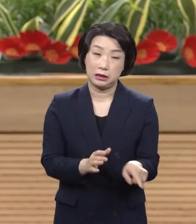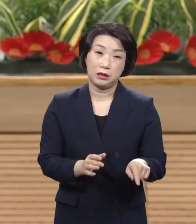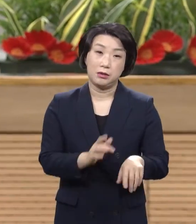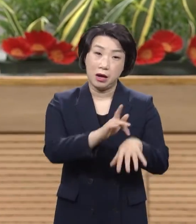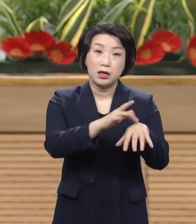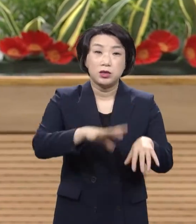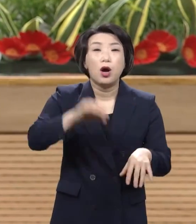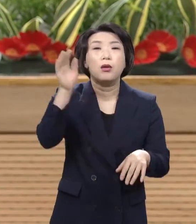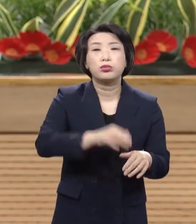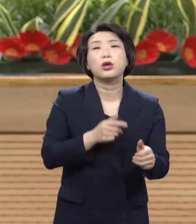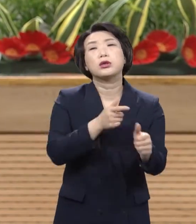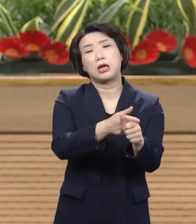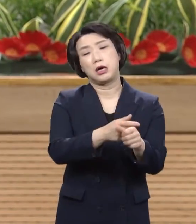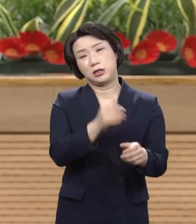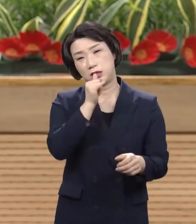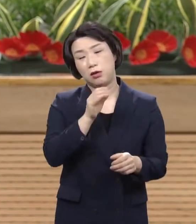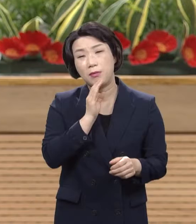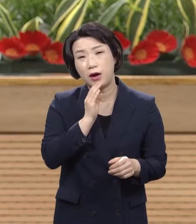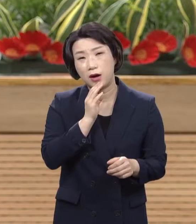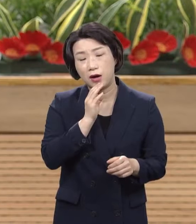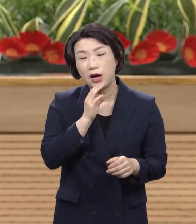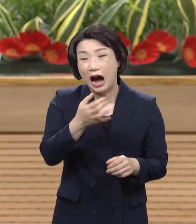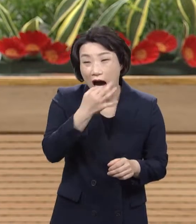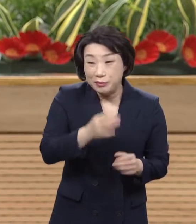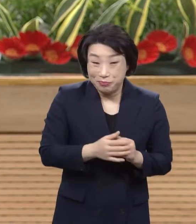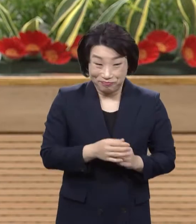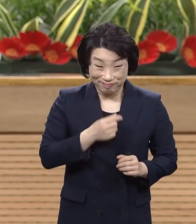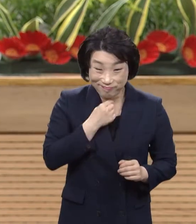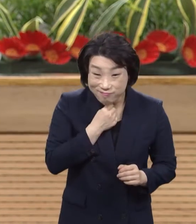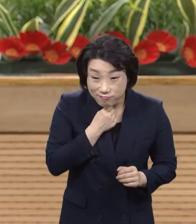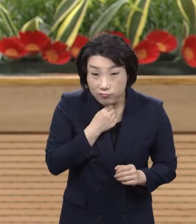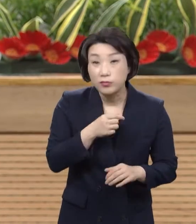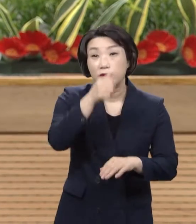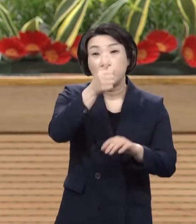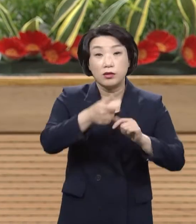거예요. 근데 그 욕심을 부려보니까 결국은